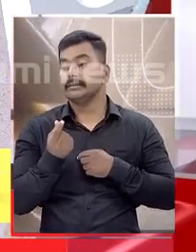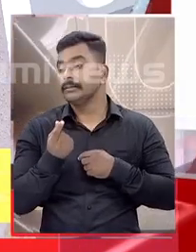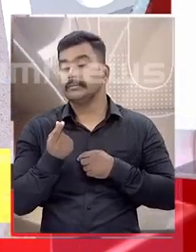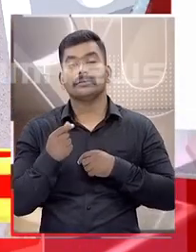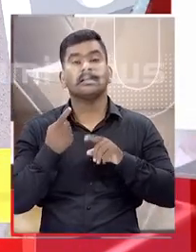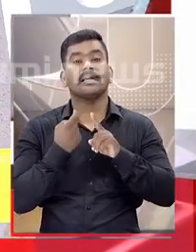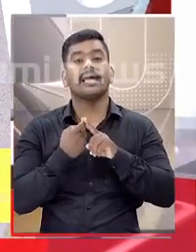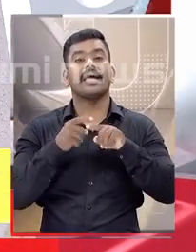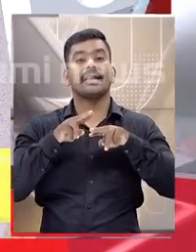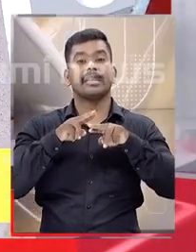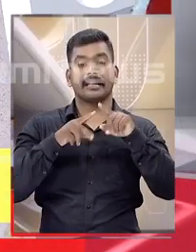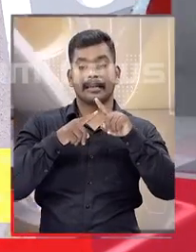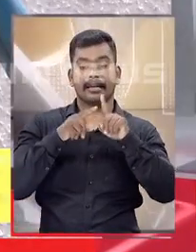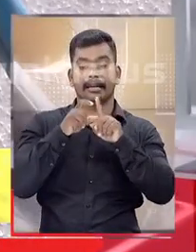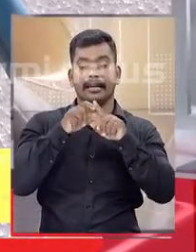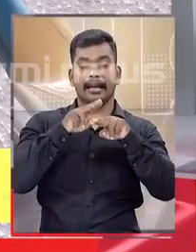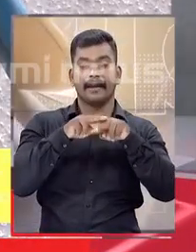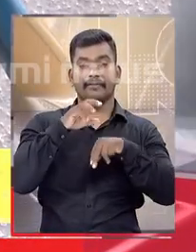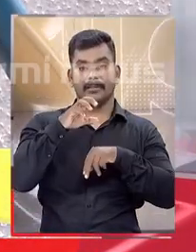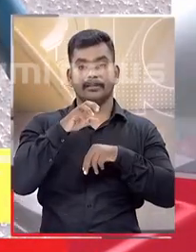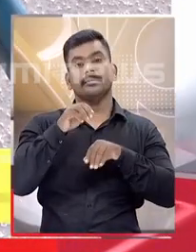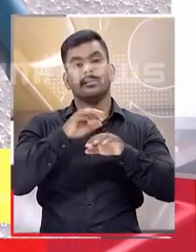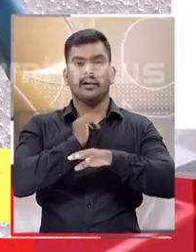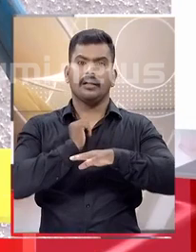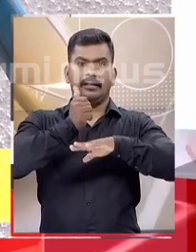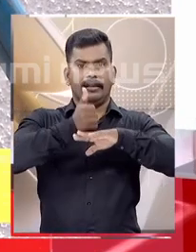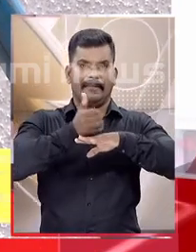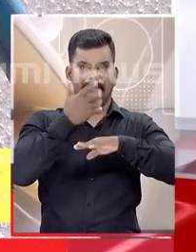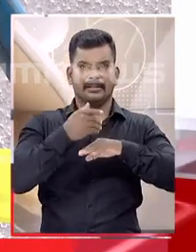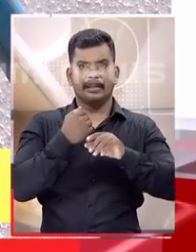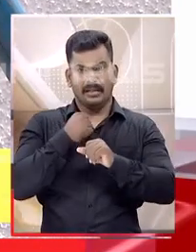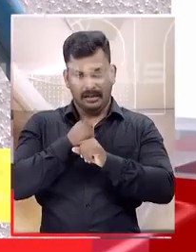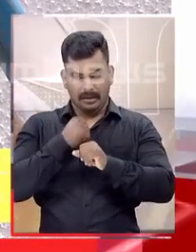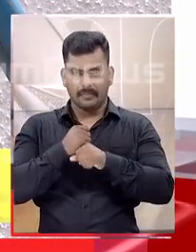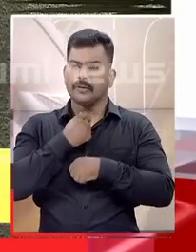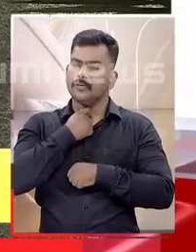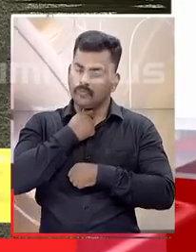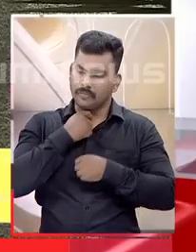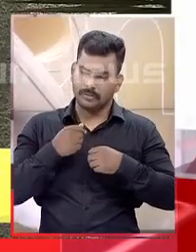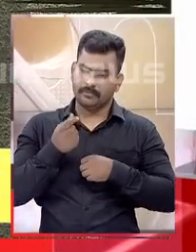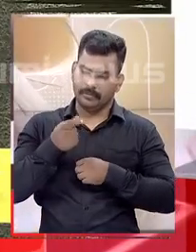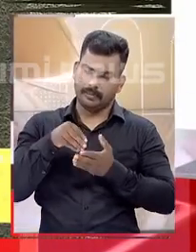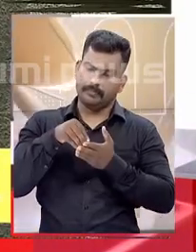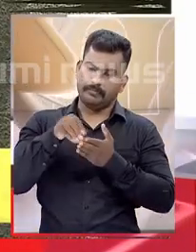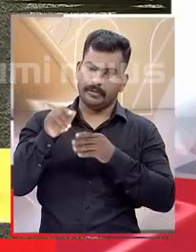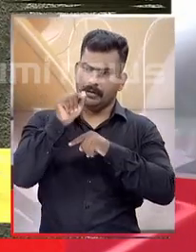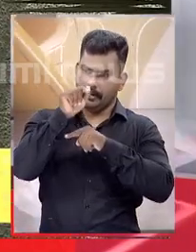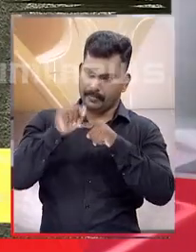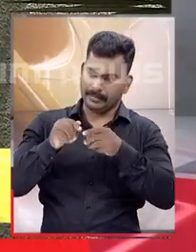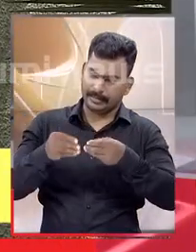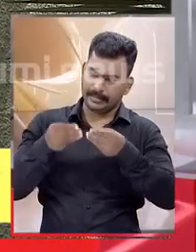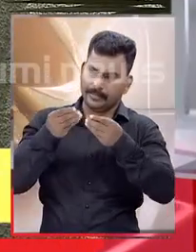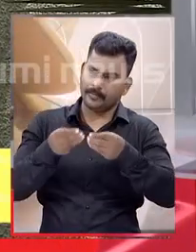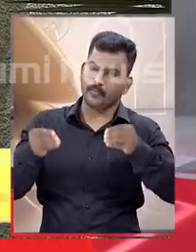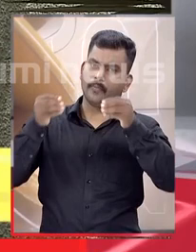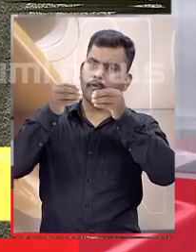കെ ടി ഡി എഫ് സി എന്ന് പറഞ്ഞ ഒരു സ്ഥാപനം തുടങ്ങി. ആ സ്ഥാപനത്തില് സർക്കാർ ഗ്യാരണ്ടി നിന്ന് പണം പലിശ കിട്ടും, കൂടുതൽ പലിശ